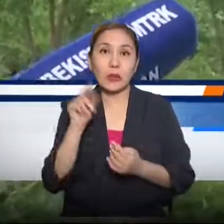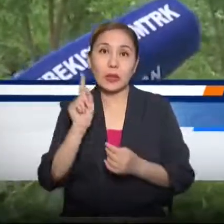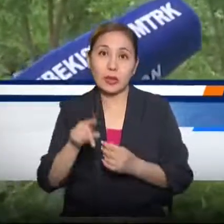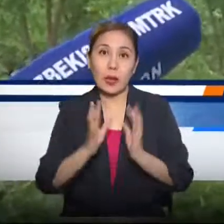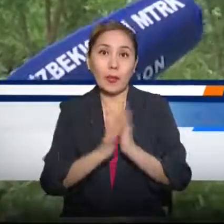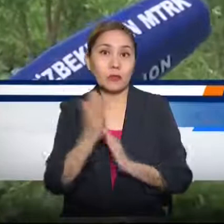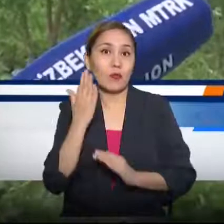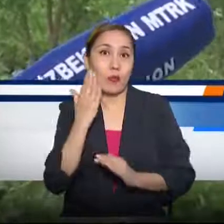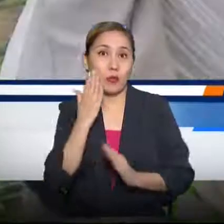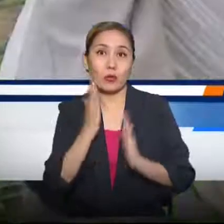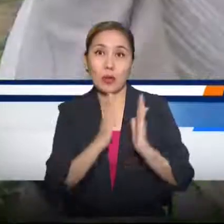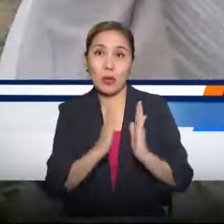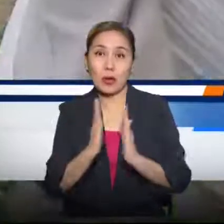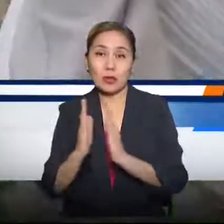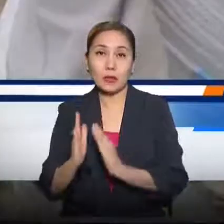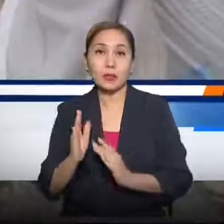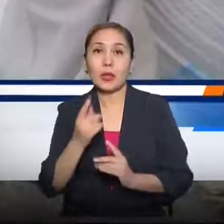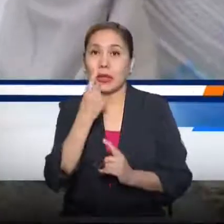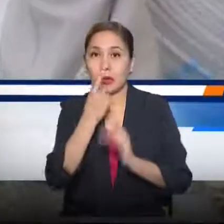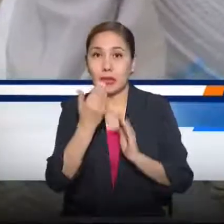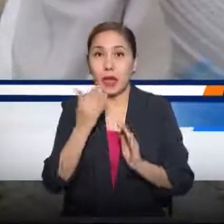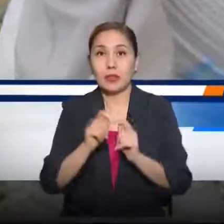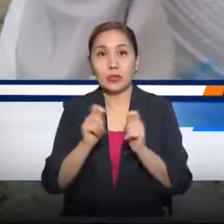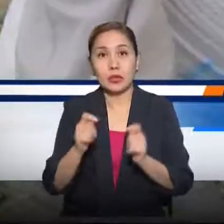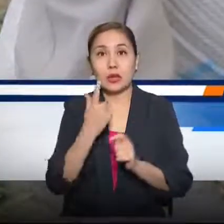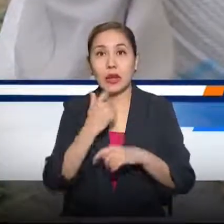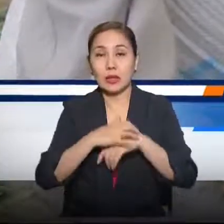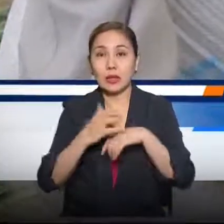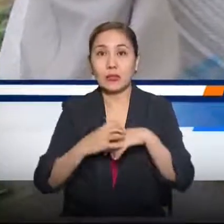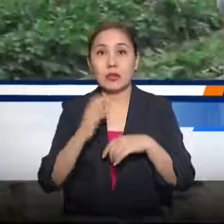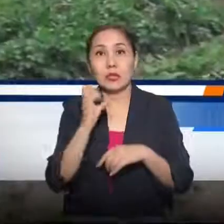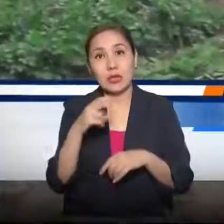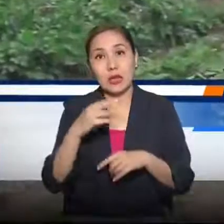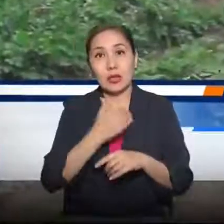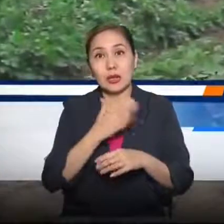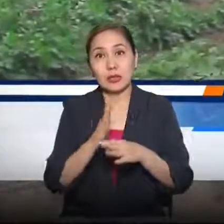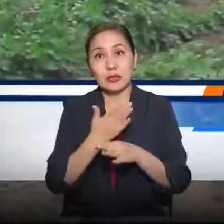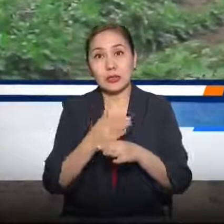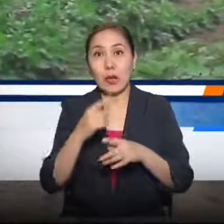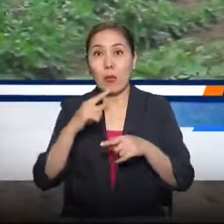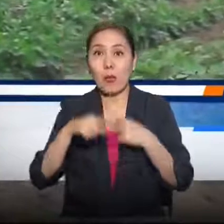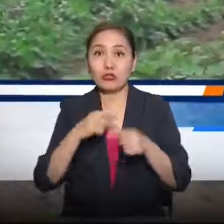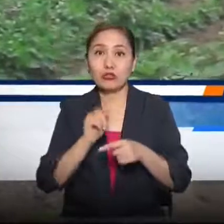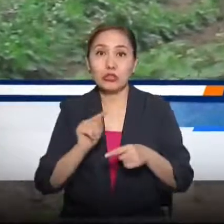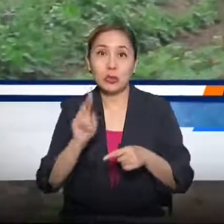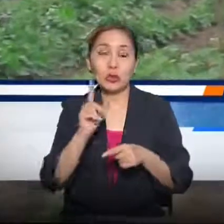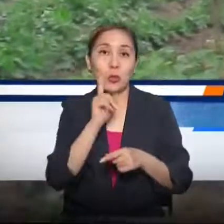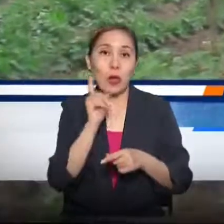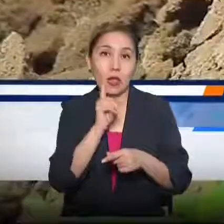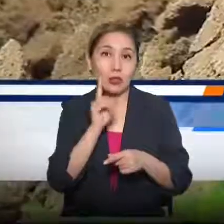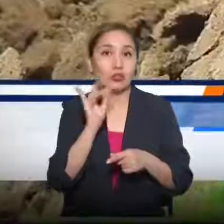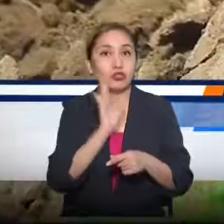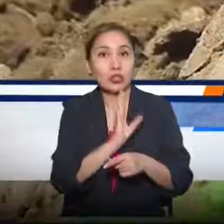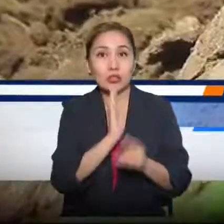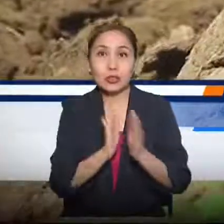в определенном порядке. Недавно созданный гранатовый сад женщина-фермер решила разделить между теми, кто числится в молодежной и